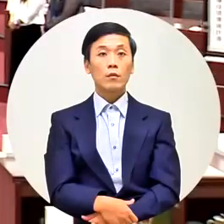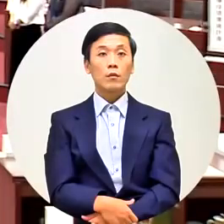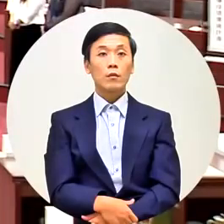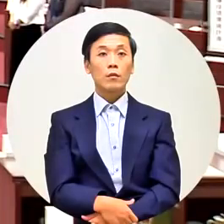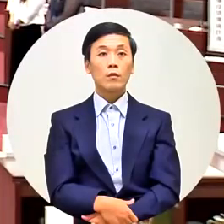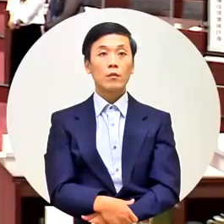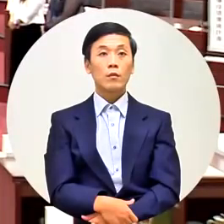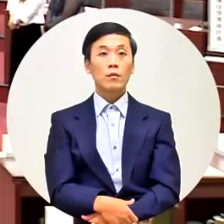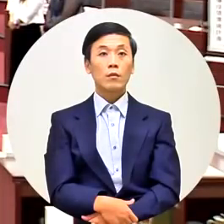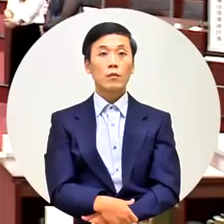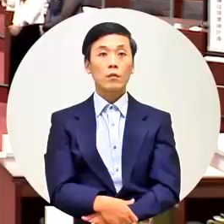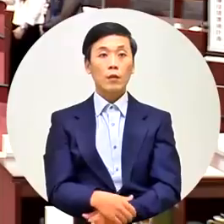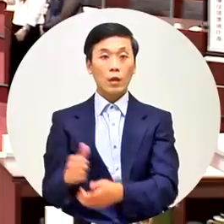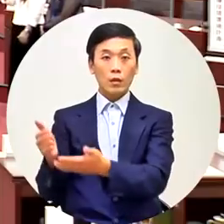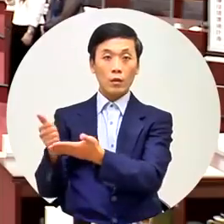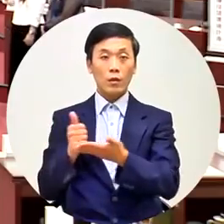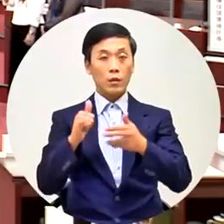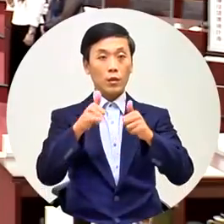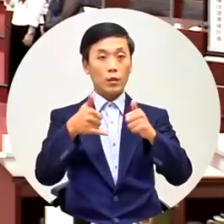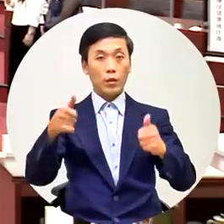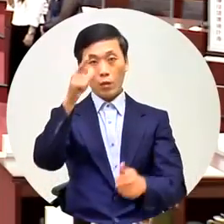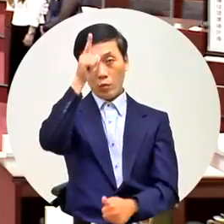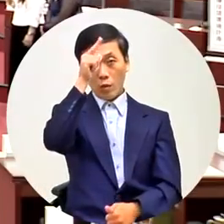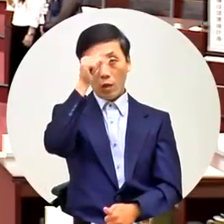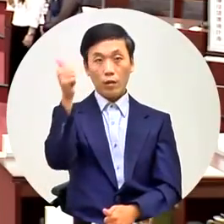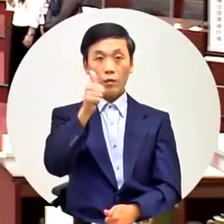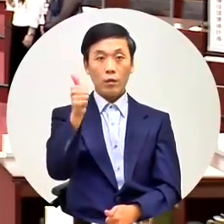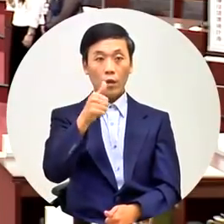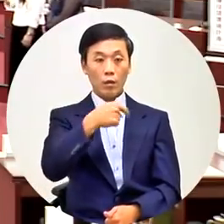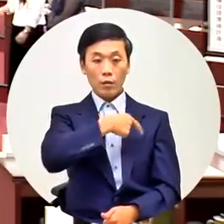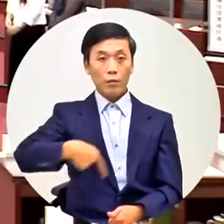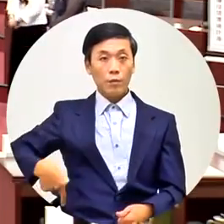请黄天煌议员领取选票。